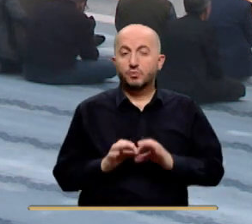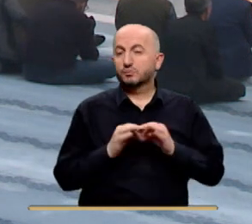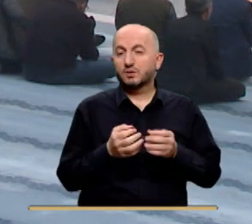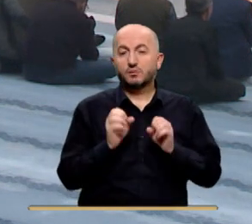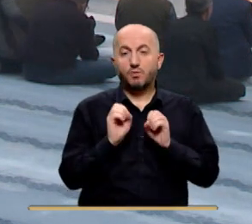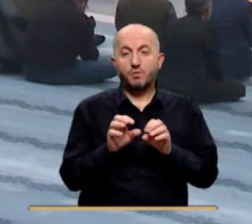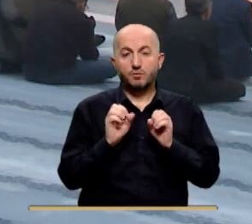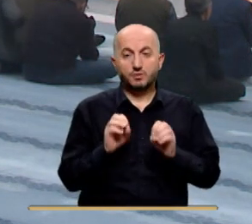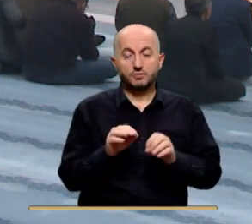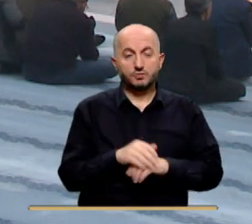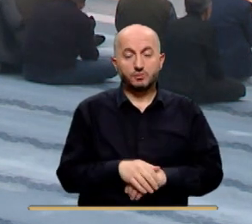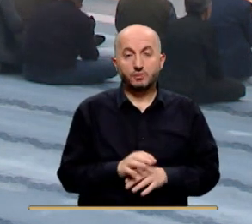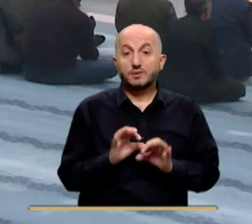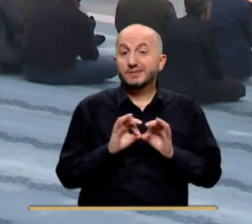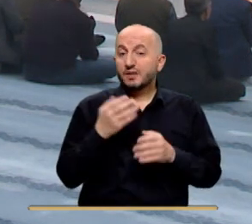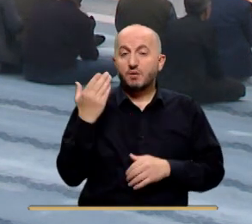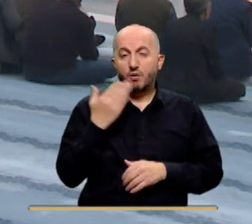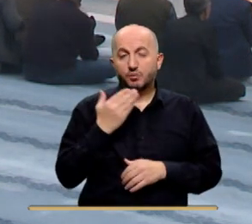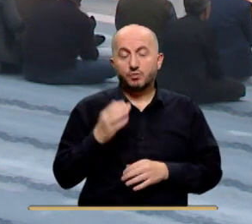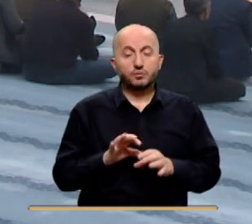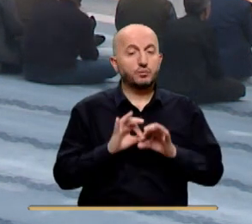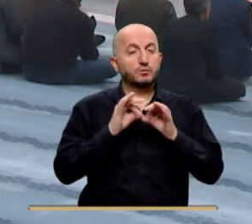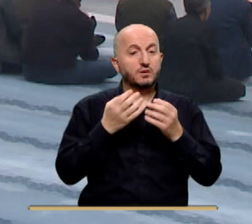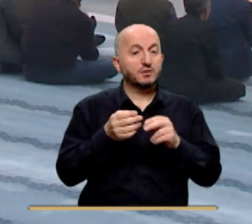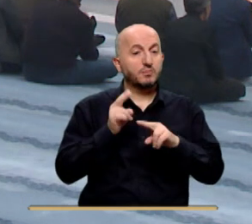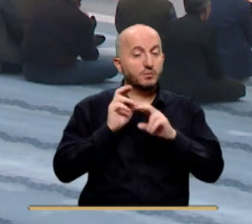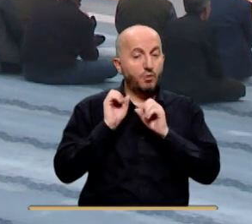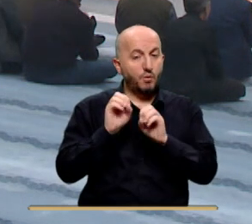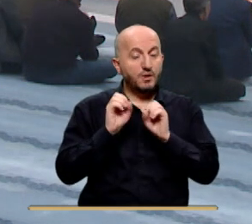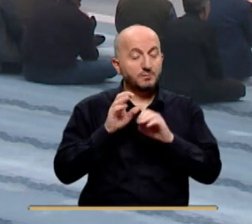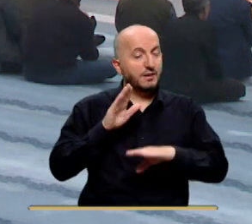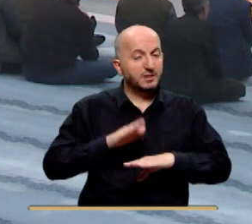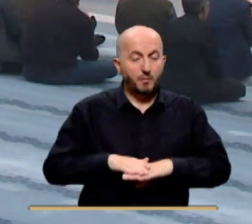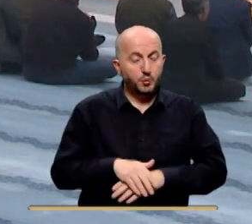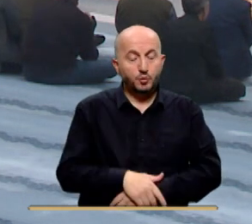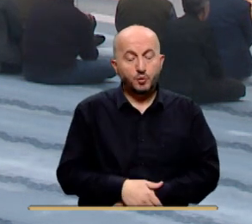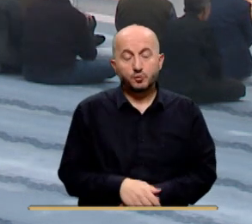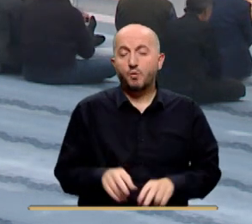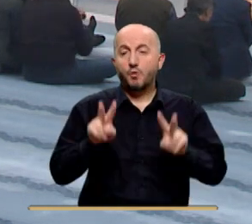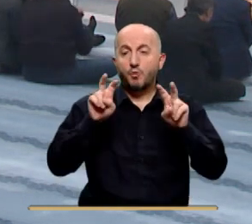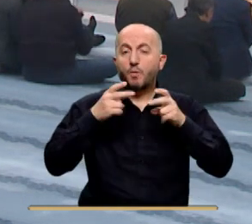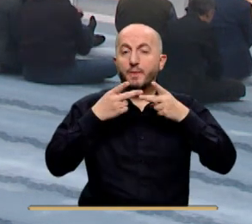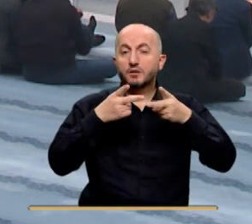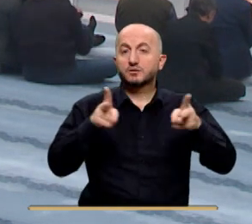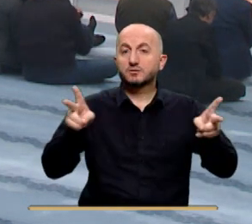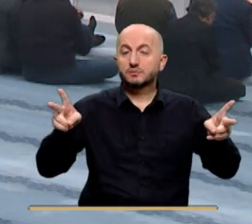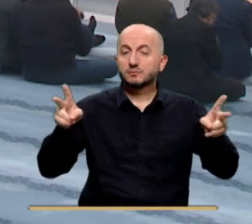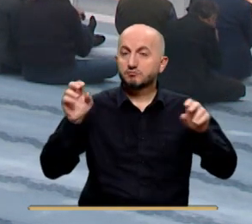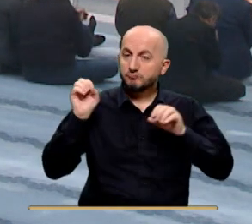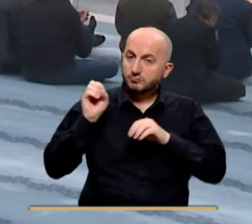öğretiyordu, neyi okuyordu, nasıl bir muallimlik yapıyordu, konuya ışık tutması